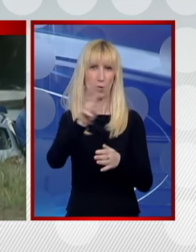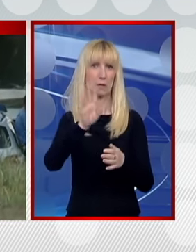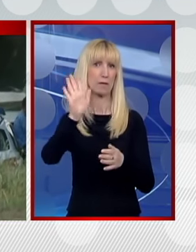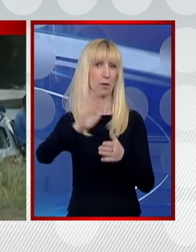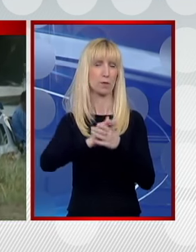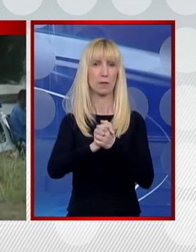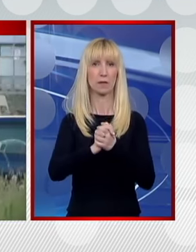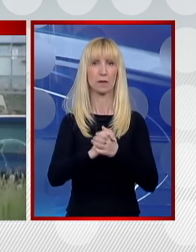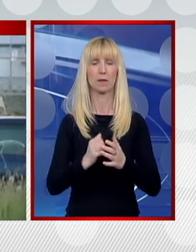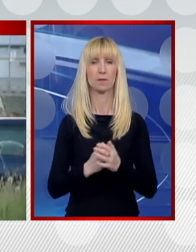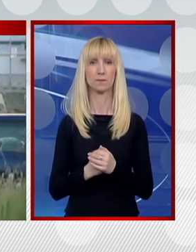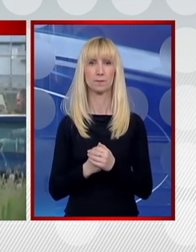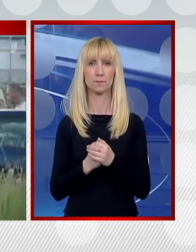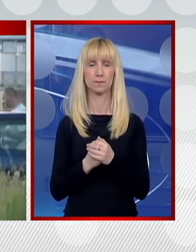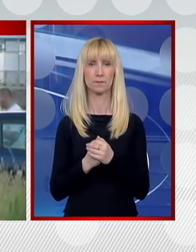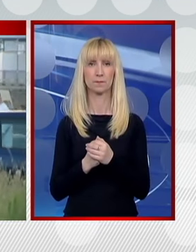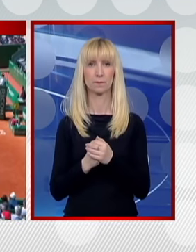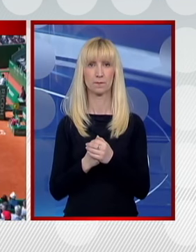prijatelja.